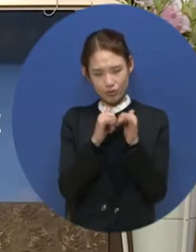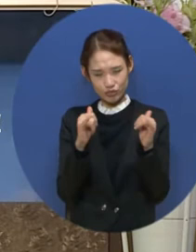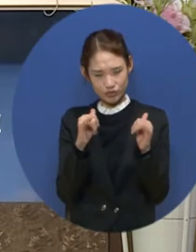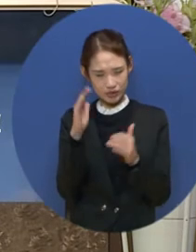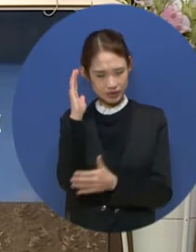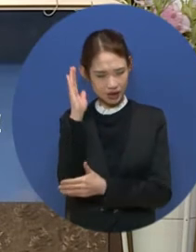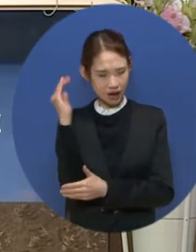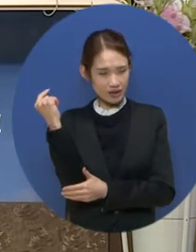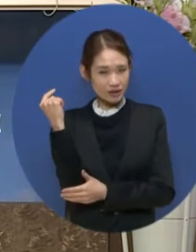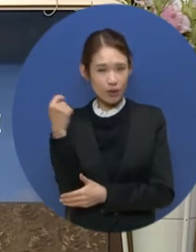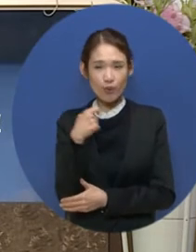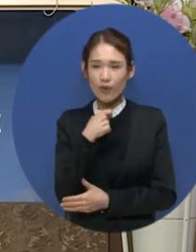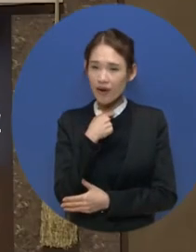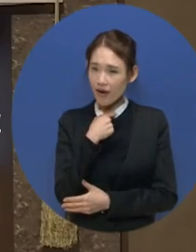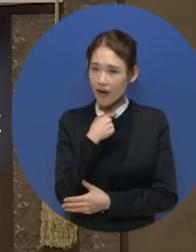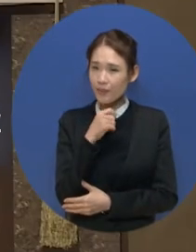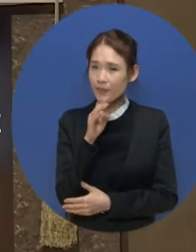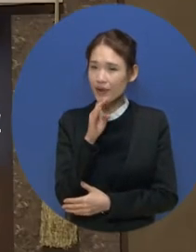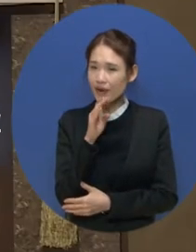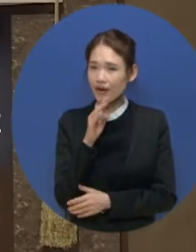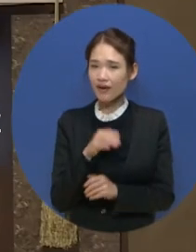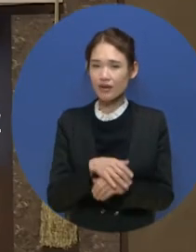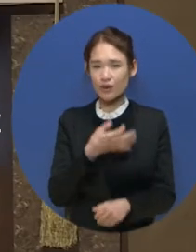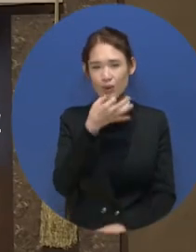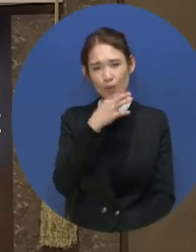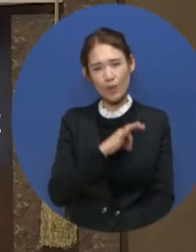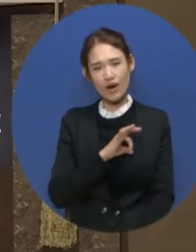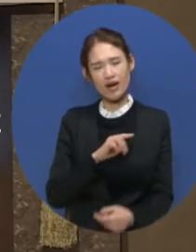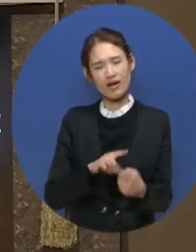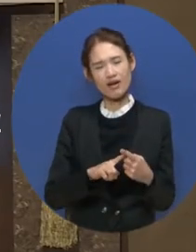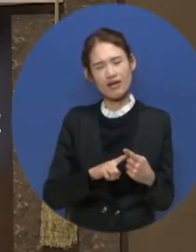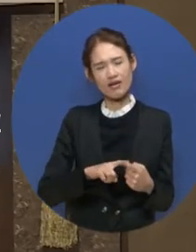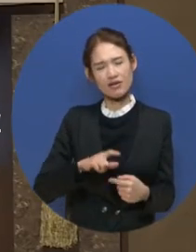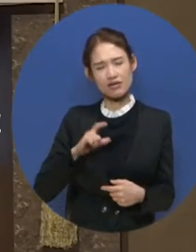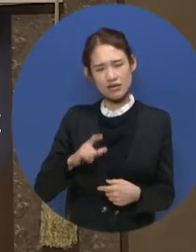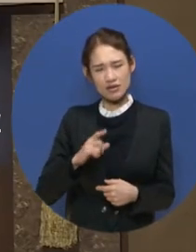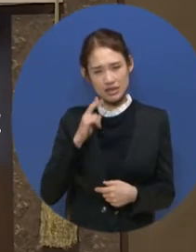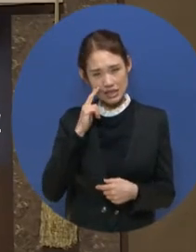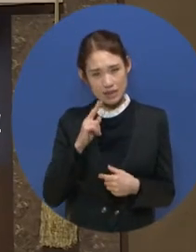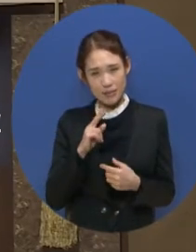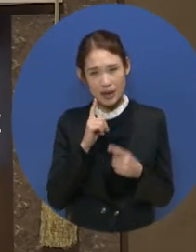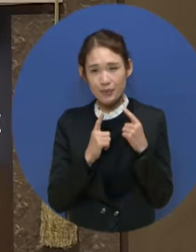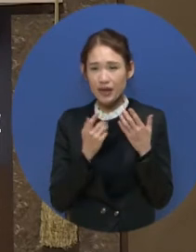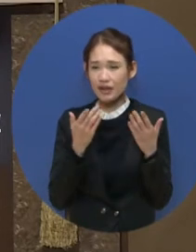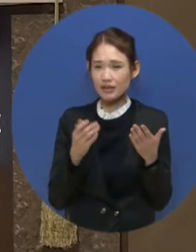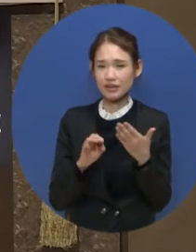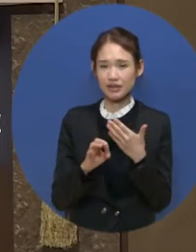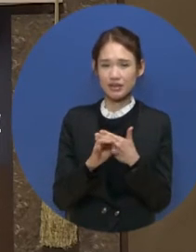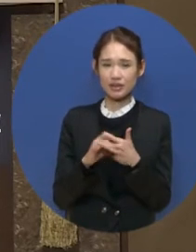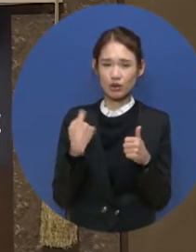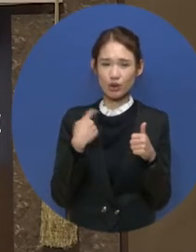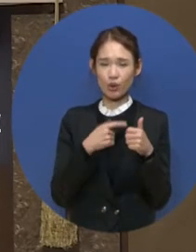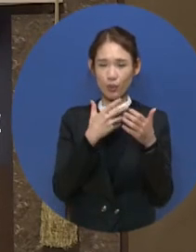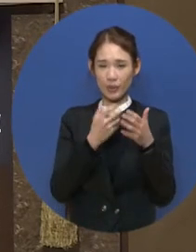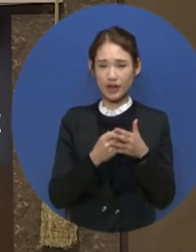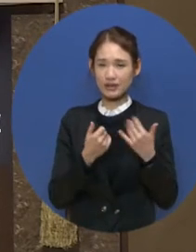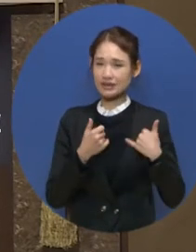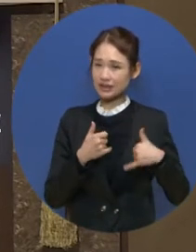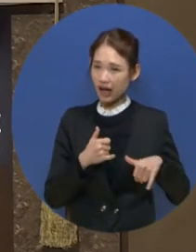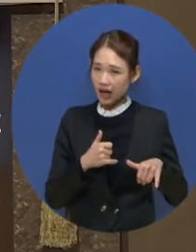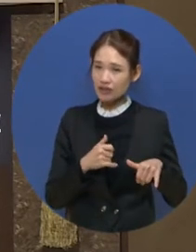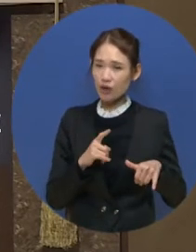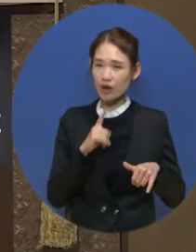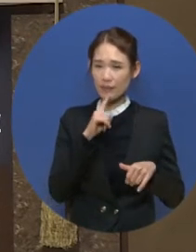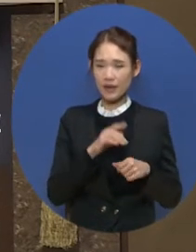좋겠다는 생각이 듭니다 이 효과성에 대해서 극단적으로 말씀드리면 요 그 교육을 받는 그 자녀가